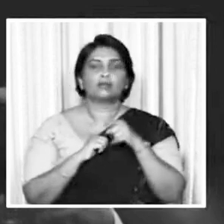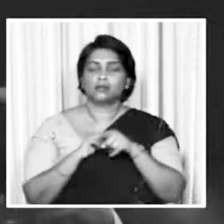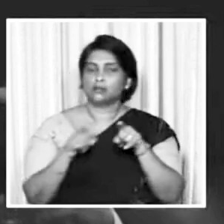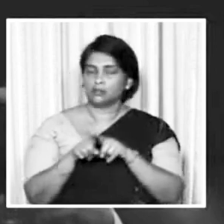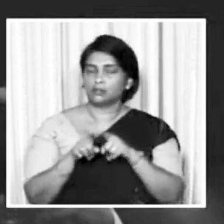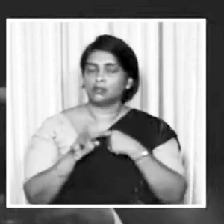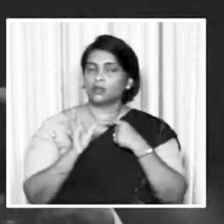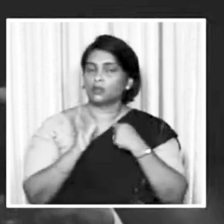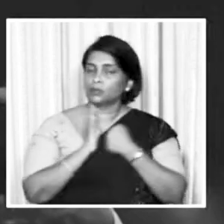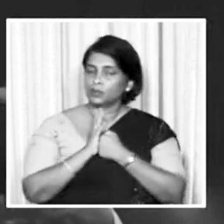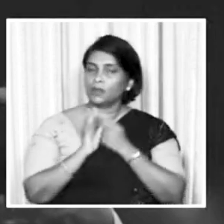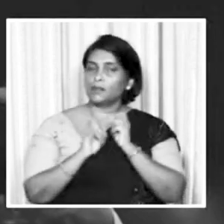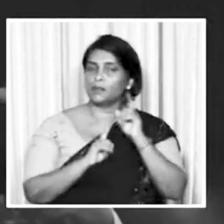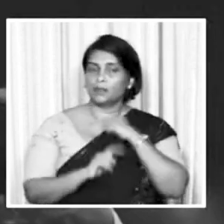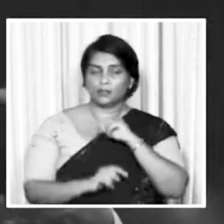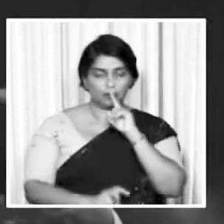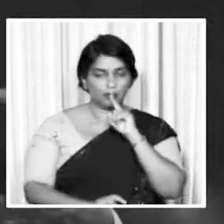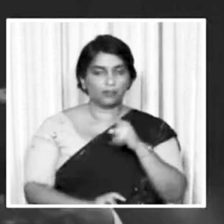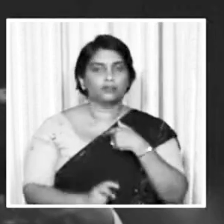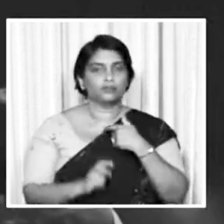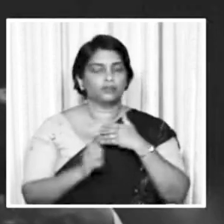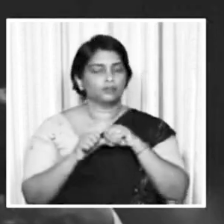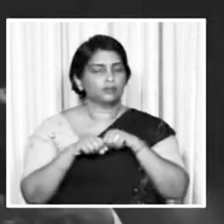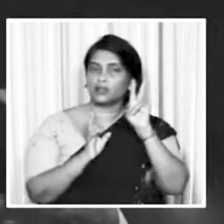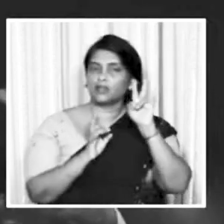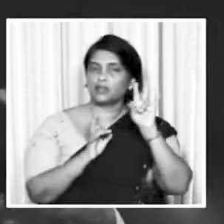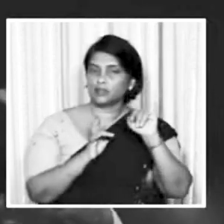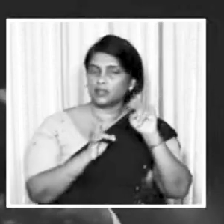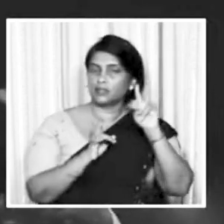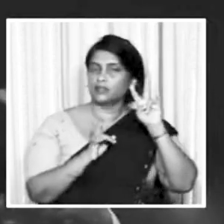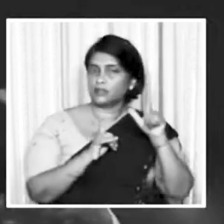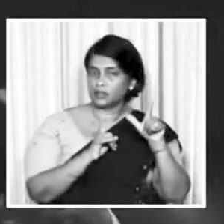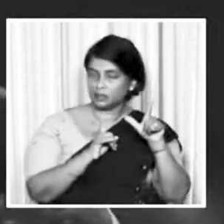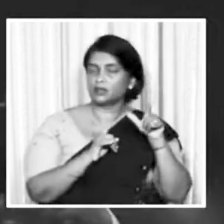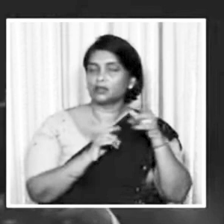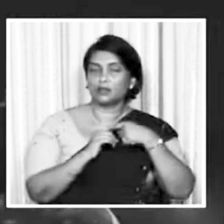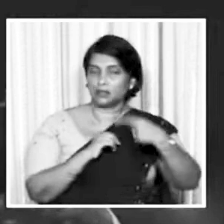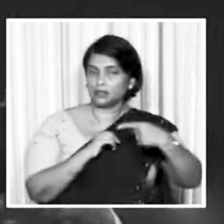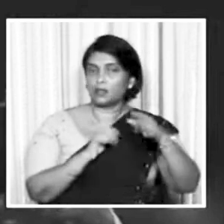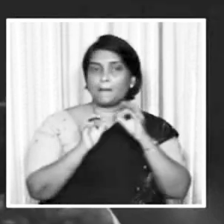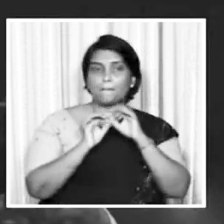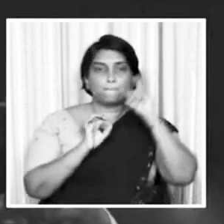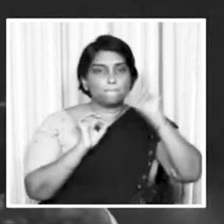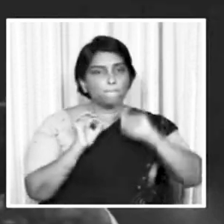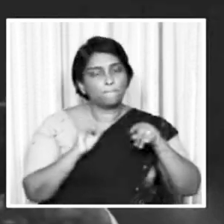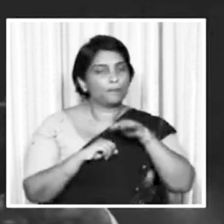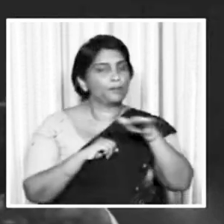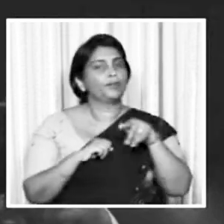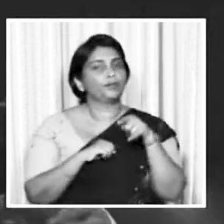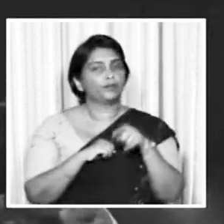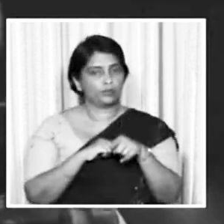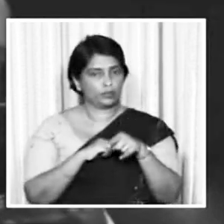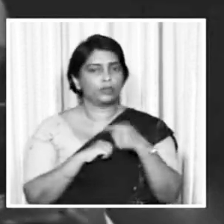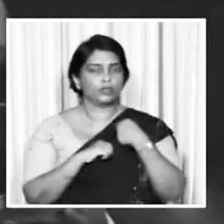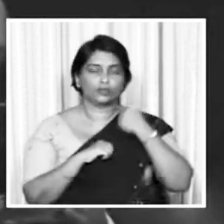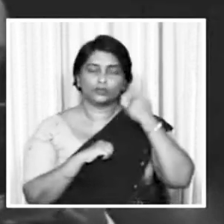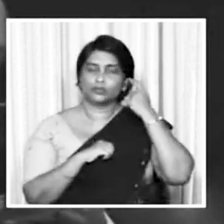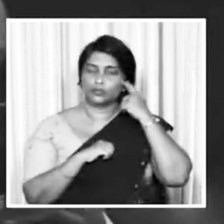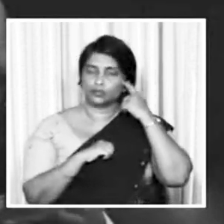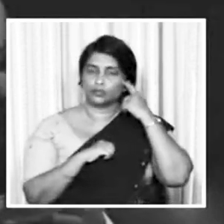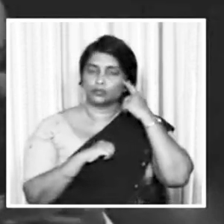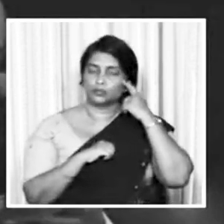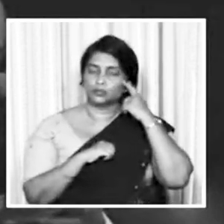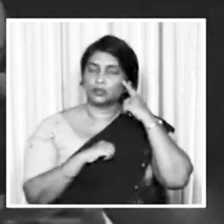நாட்டிலே நல்லிணக்கம் பற்றி ஜனாதிபதியிலிருந்து அமைச்சர்கள் வரை பேசுகிறார்கள். மட்டக்களப்பு மாவட்டத்திலே பல துயிலும் இல்லங்களில் வணக்கம் செலுத்த சென்ற அல்லது